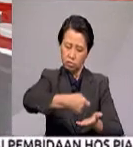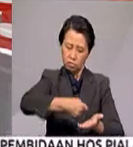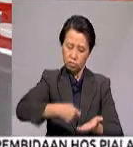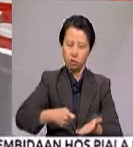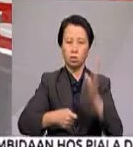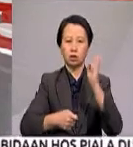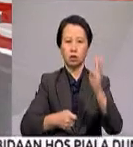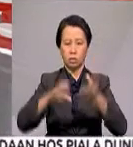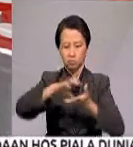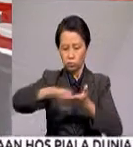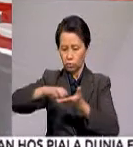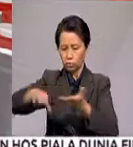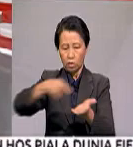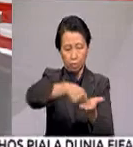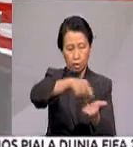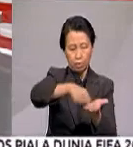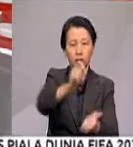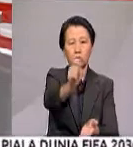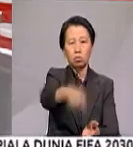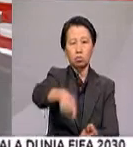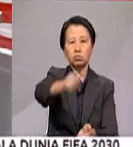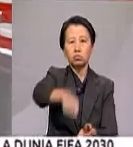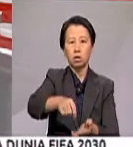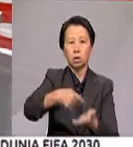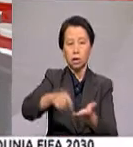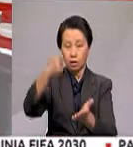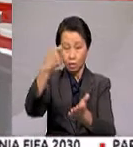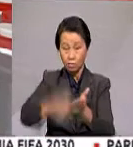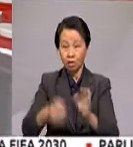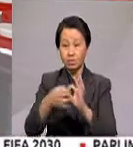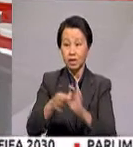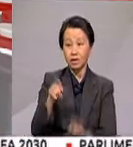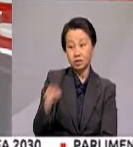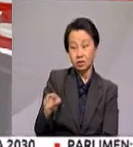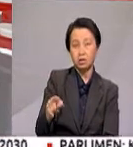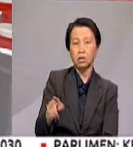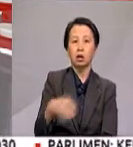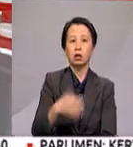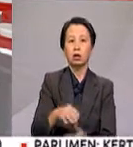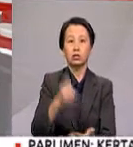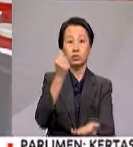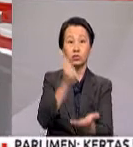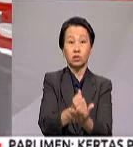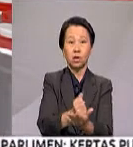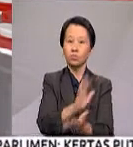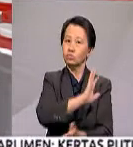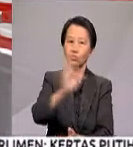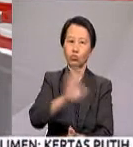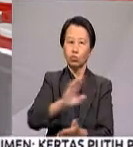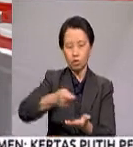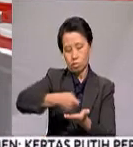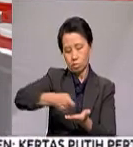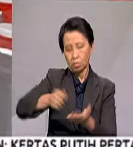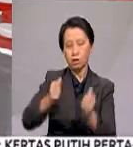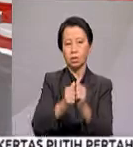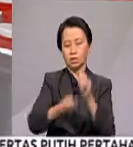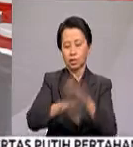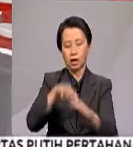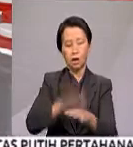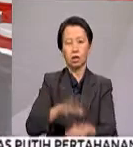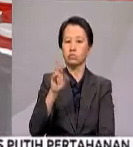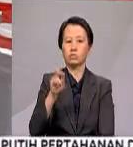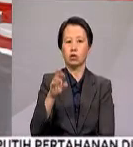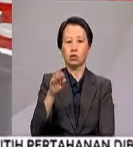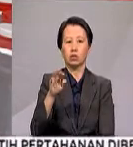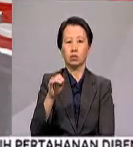6 cek untuk membayar kad kredit dan kad charge miliknya adalah dicap bukannya ditanda tangan dengan tulisan tangan.